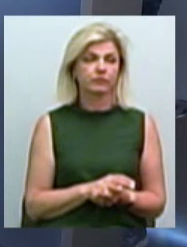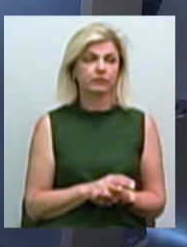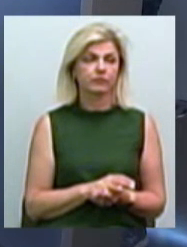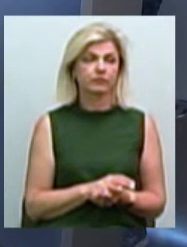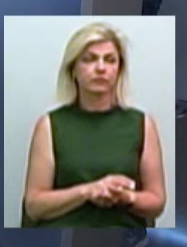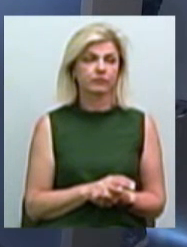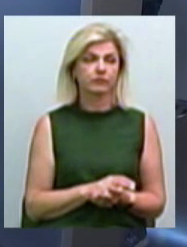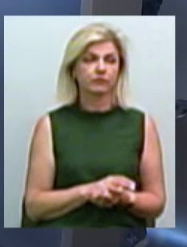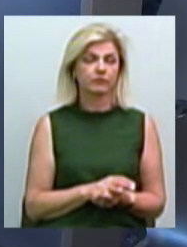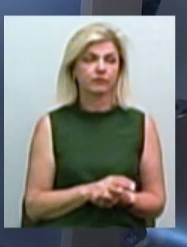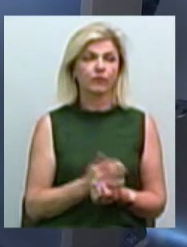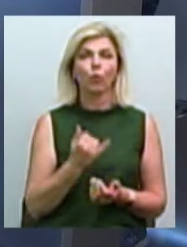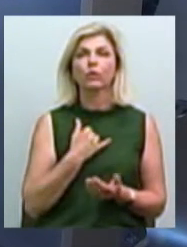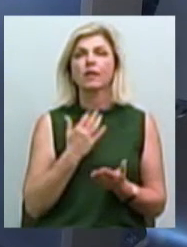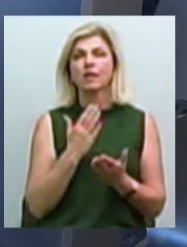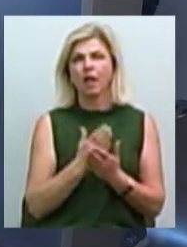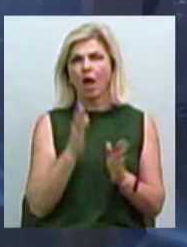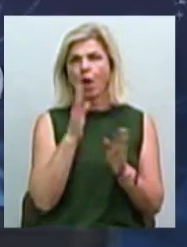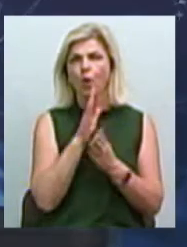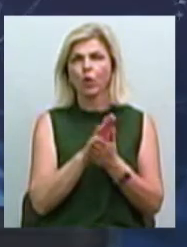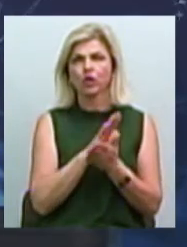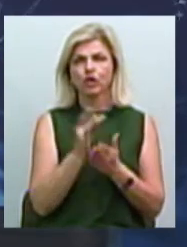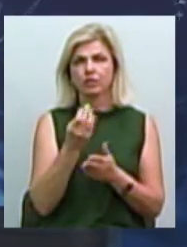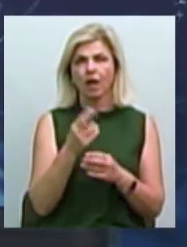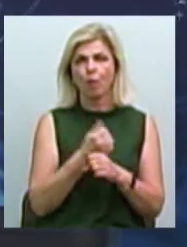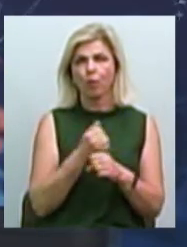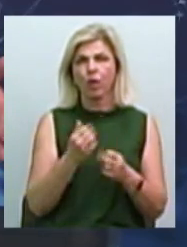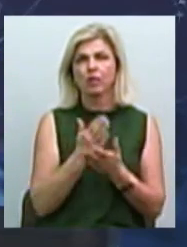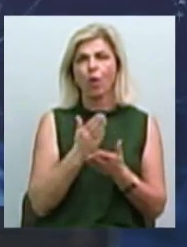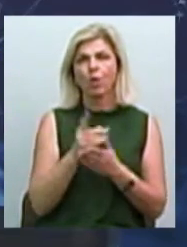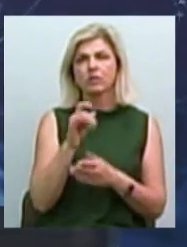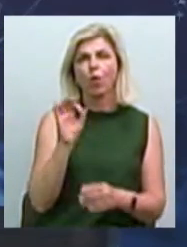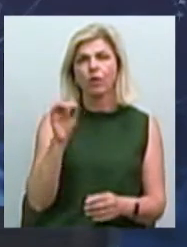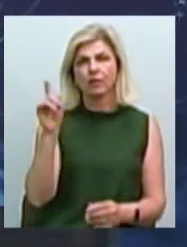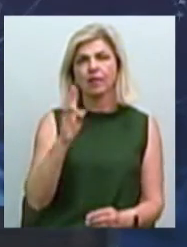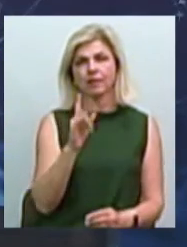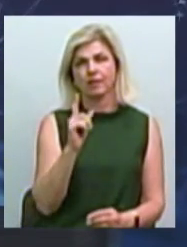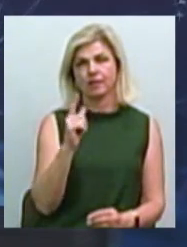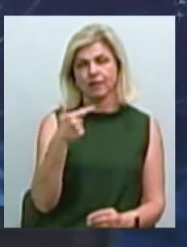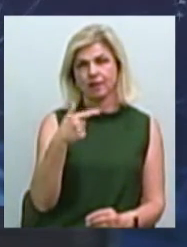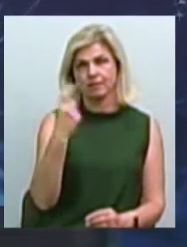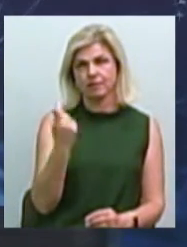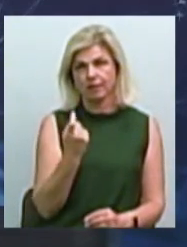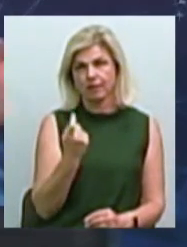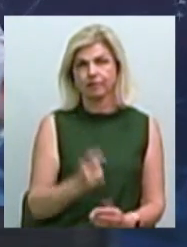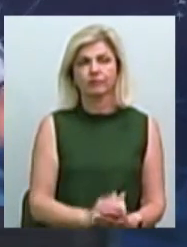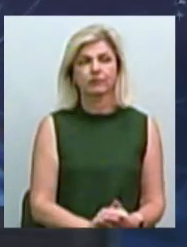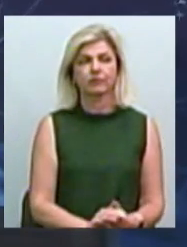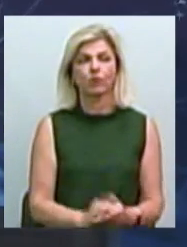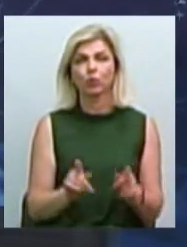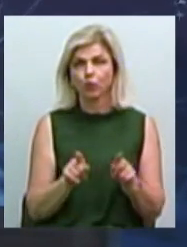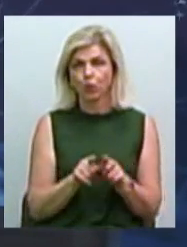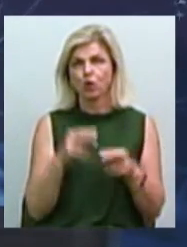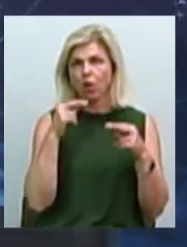значит, экологическая бомба, которая расположена за Октябрьским, Николаевский глиноземный завод, который тоже